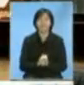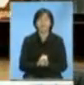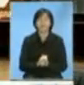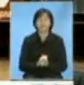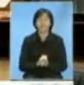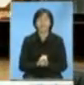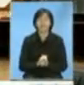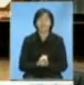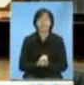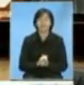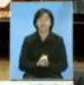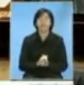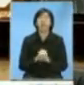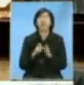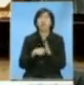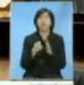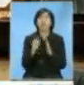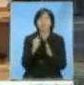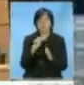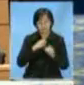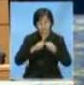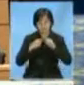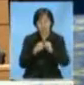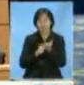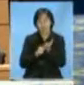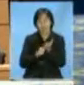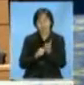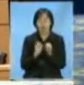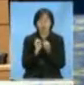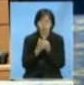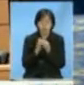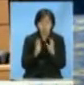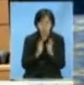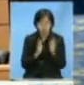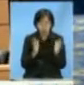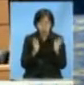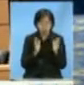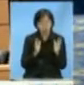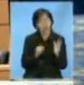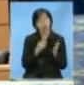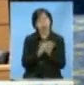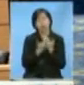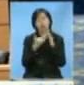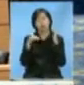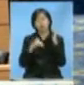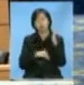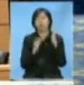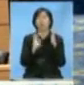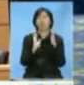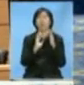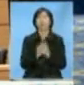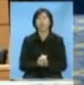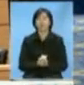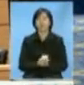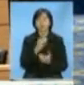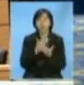รีนะครับเพราะอะไรครับเพื่อแก้ไขปัญหาผลไม้ล้นตลาดราคาตกต่ำนะครับถ้